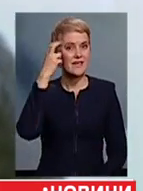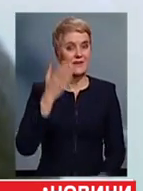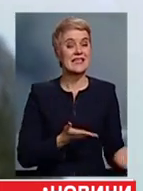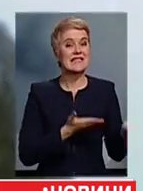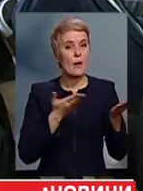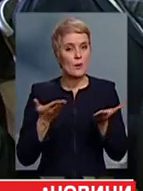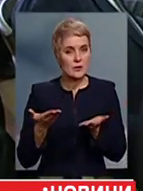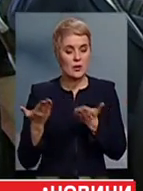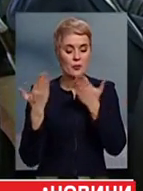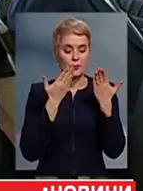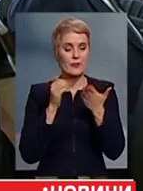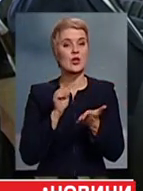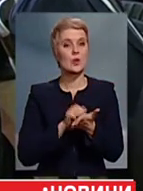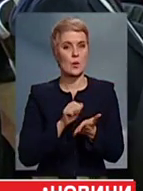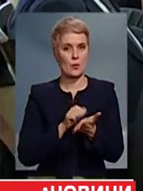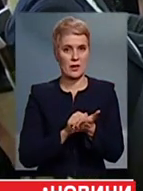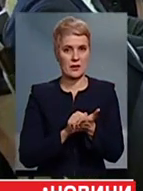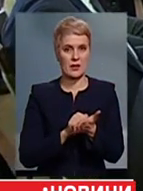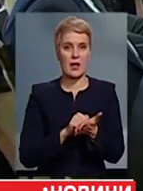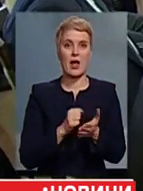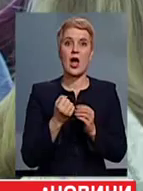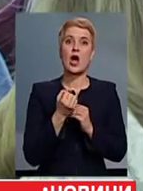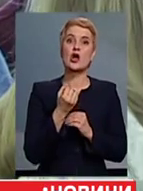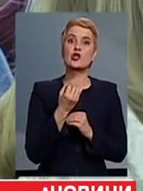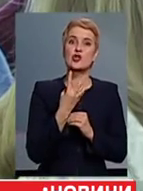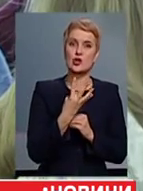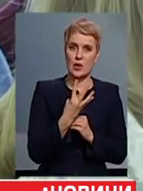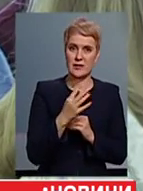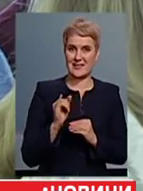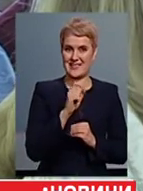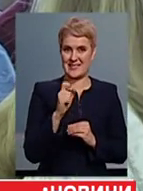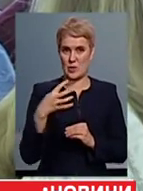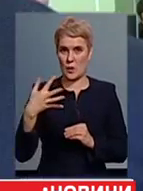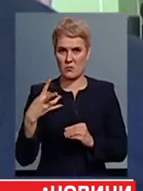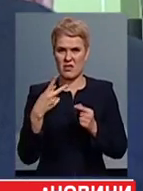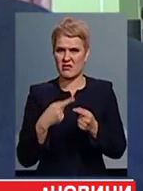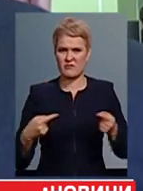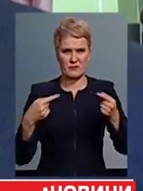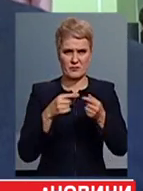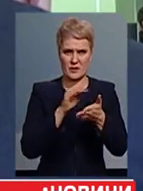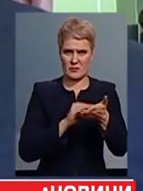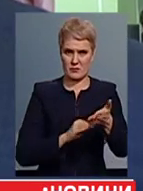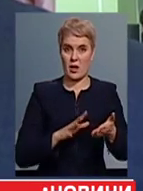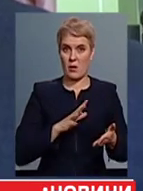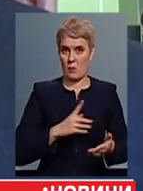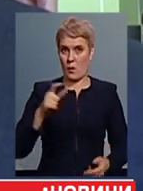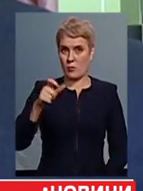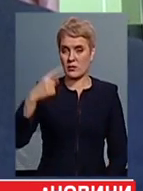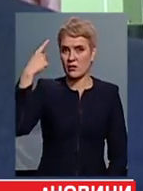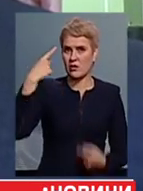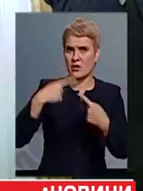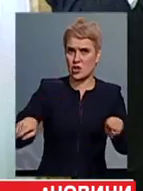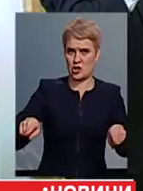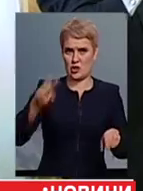коли ознайомилися з документами. Папери 14-45 не відповідали вимогам. Серед претендентів був навіть громадянин іншої держави.